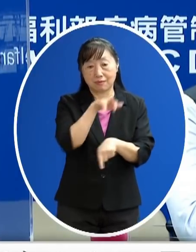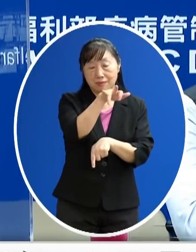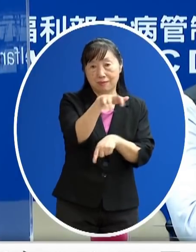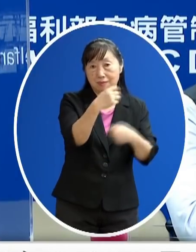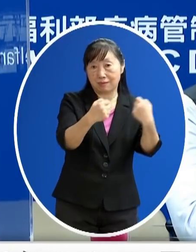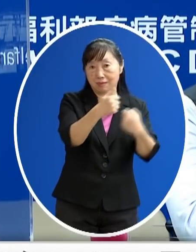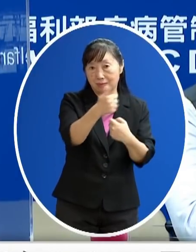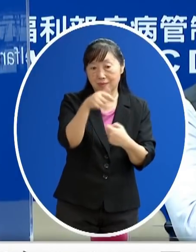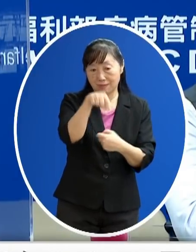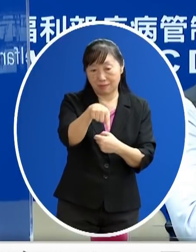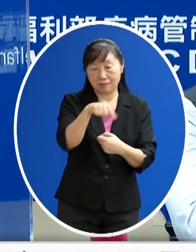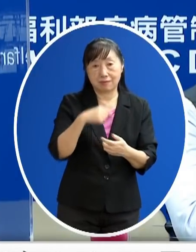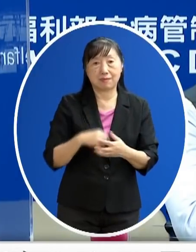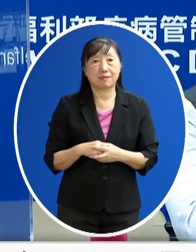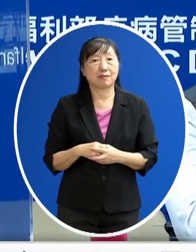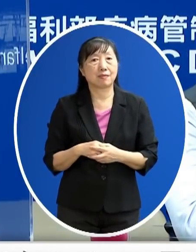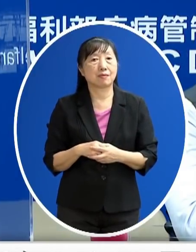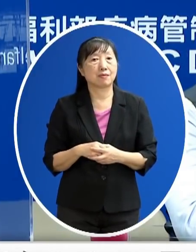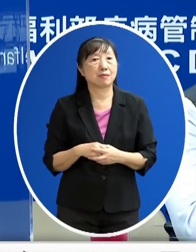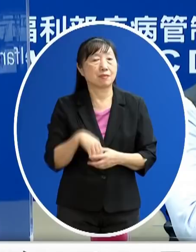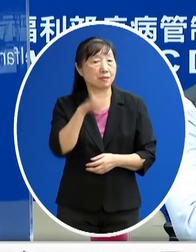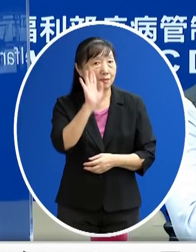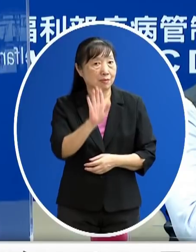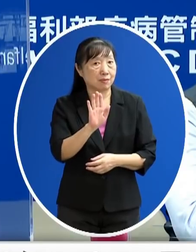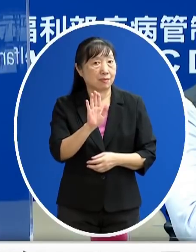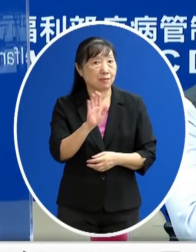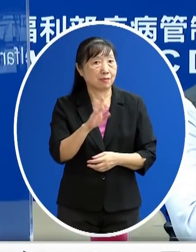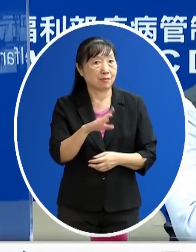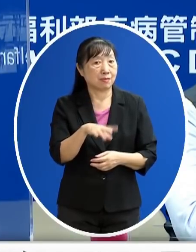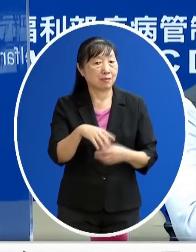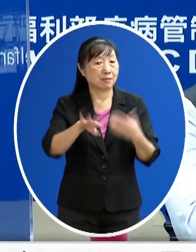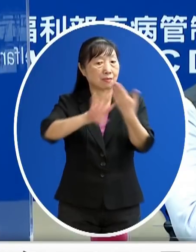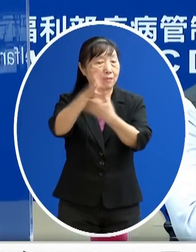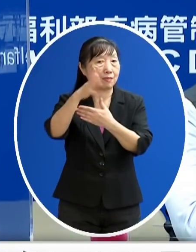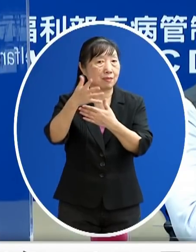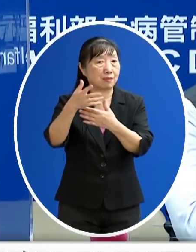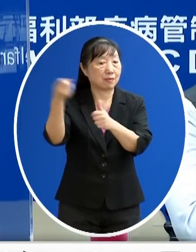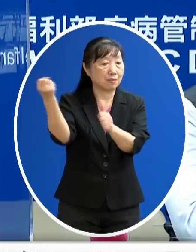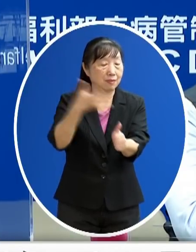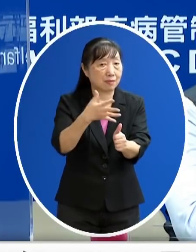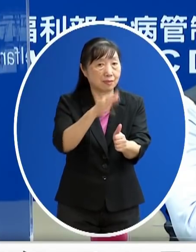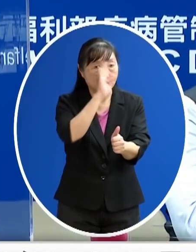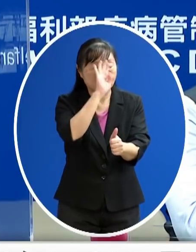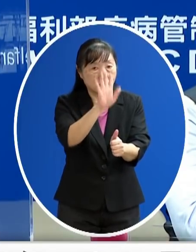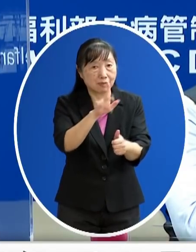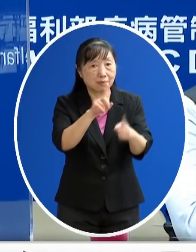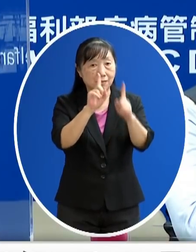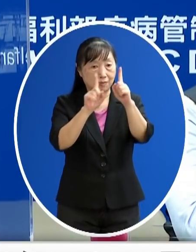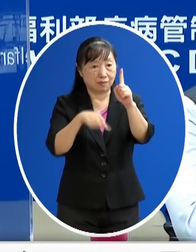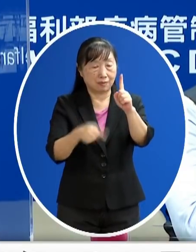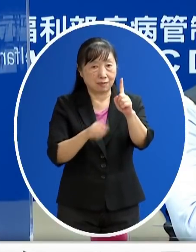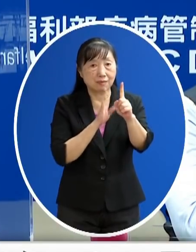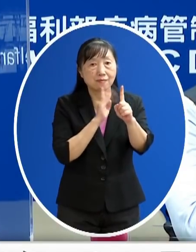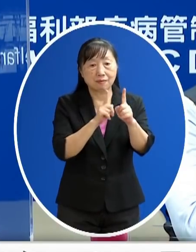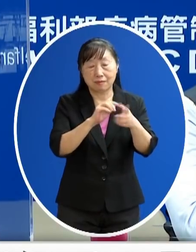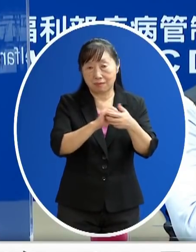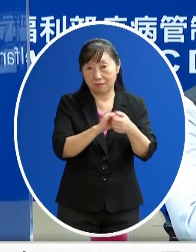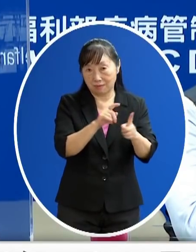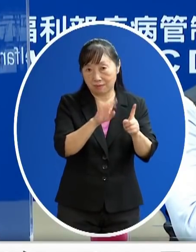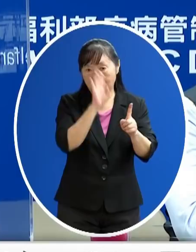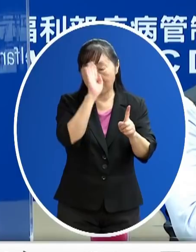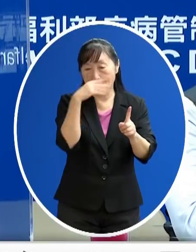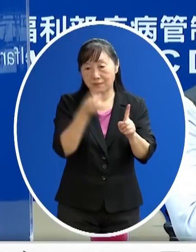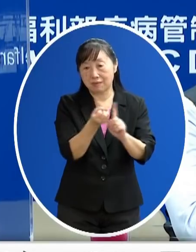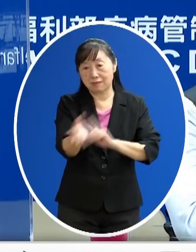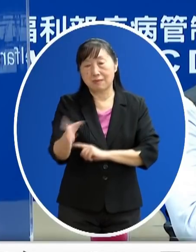里面哈，它最主要啊，除了有哈在境外确诊的机组员一人，那确诊的机组员